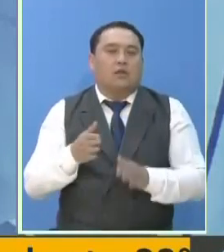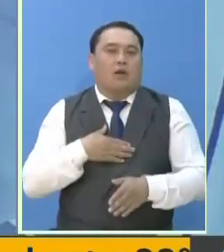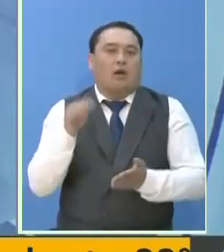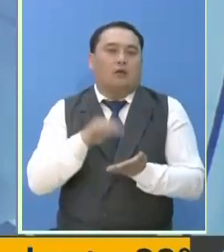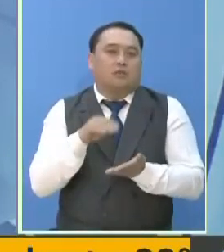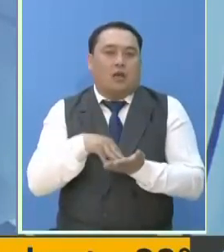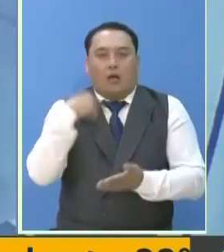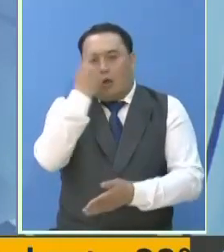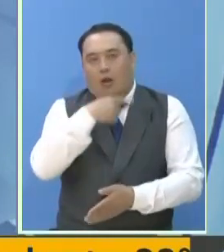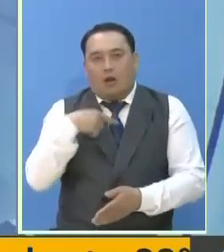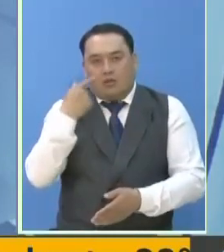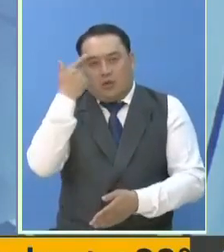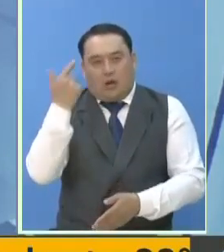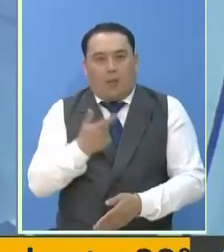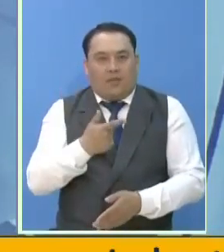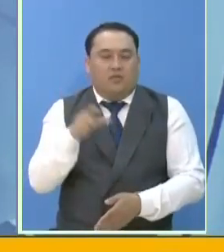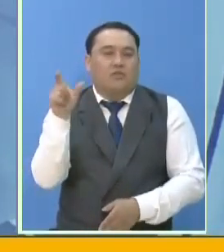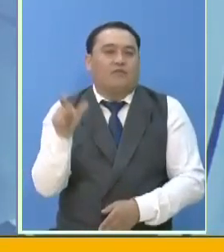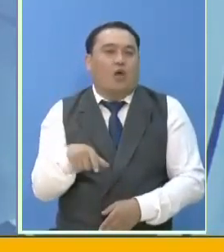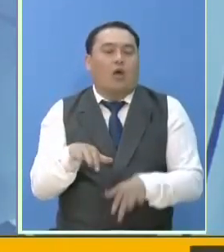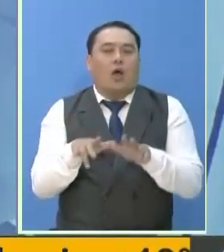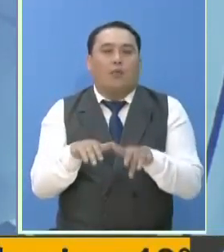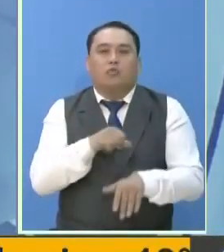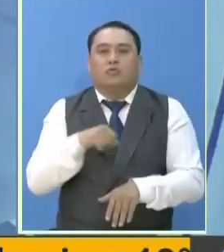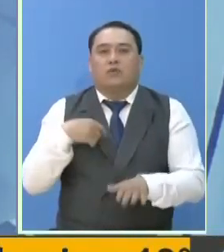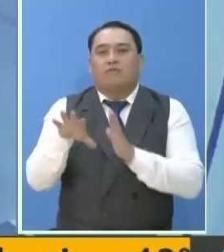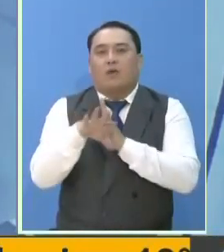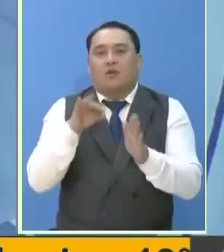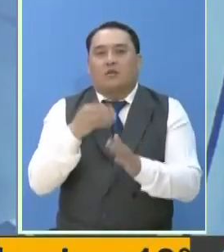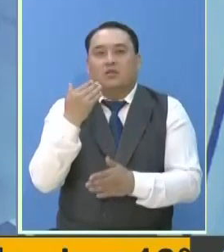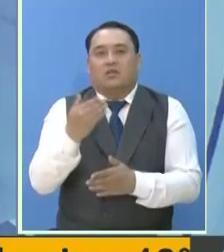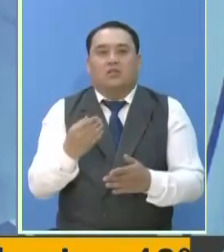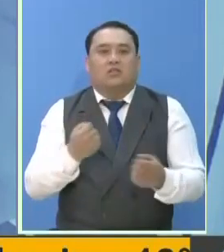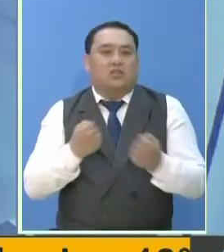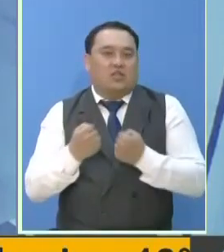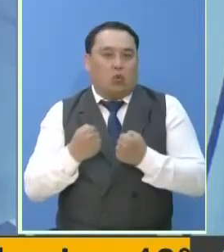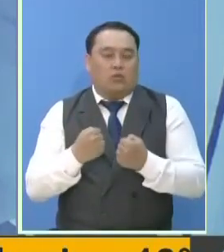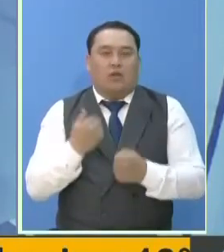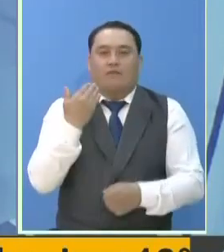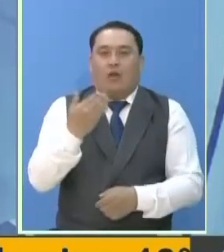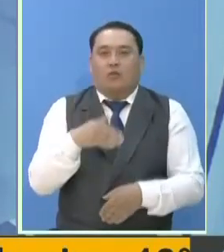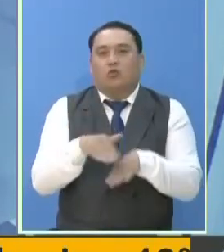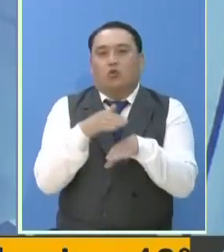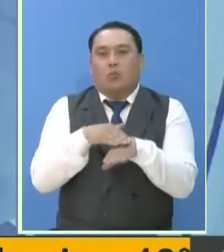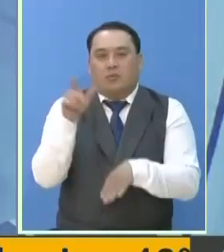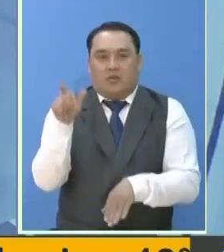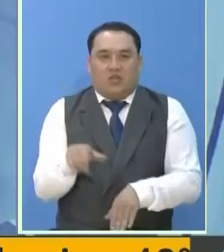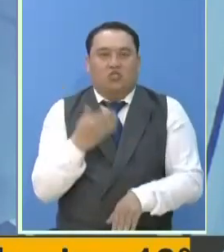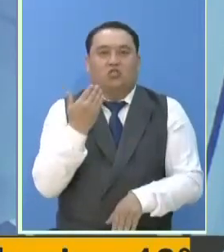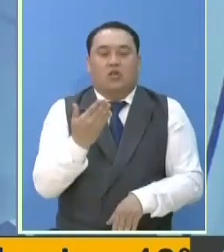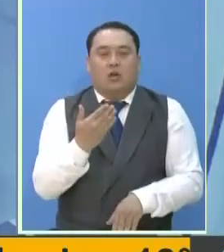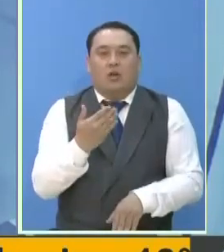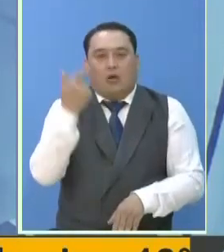оценка личных компетенций. То есть компьютер сам определяет, насколько ты стрессоустойчив, насколько ты добропорядочный,